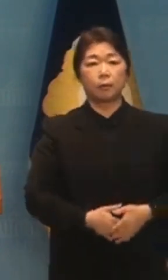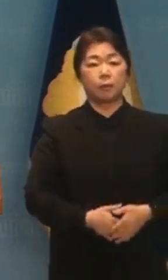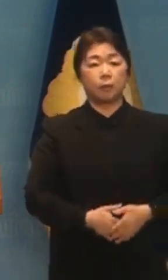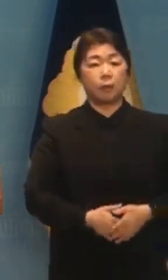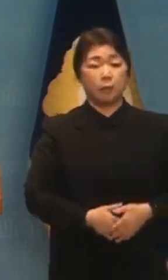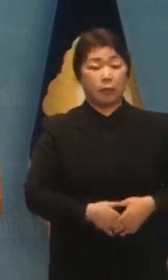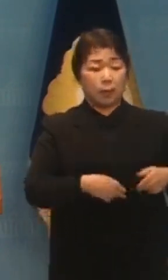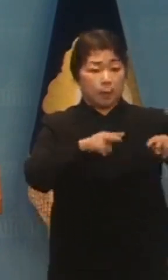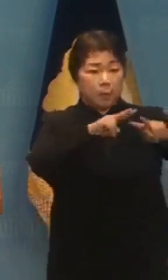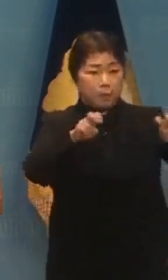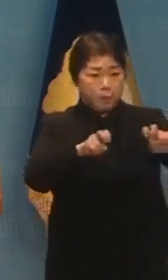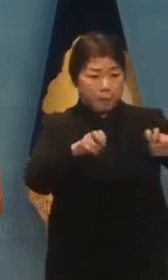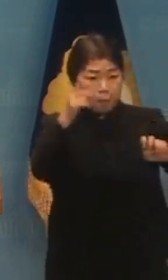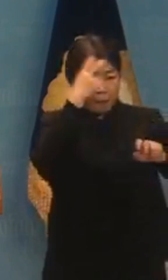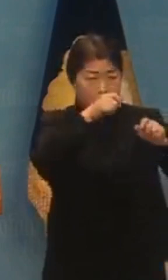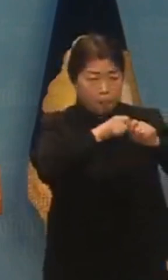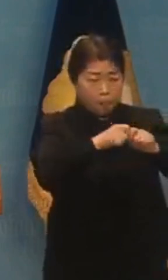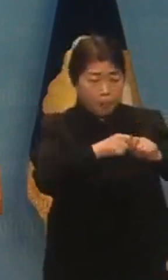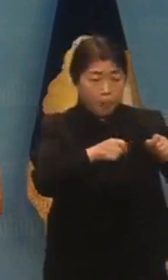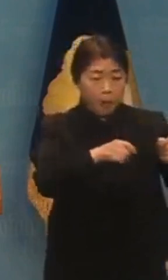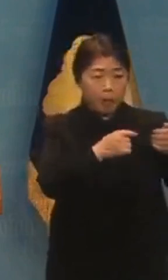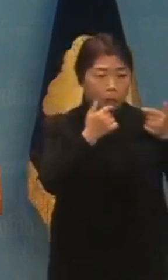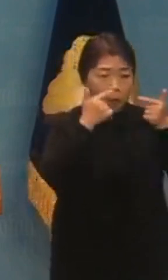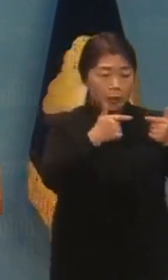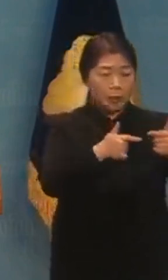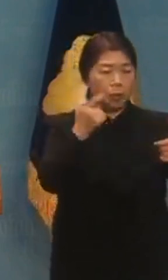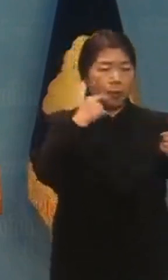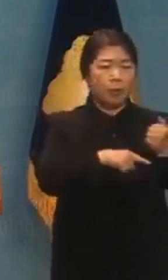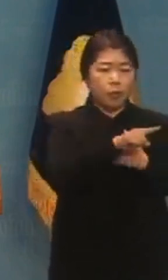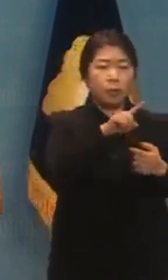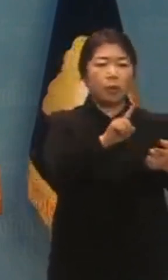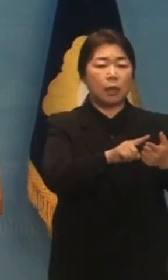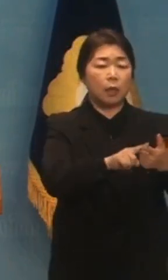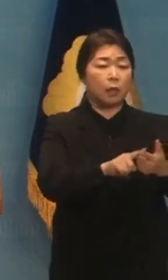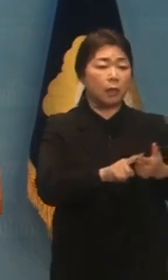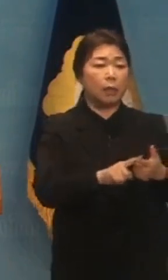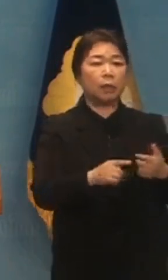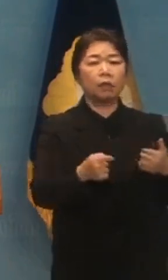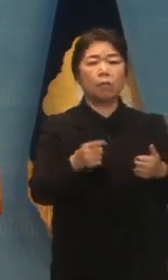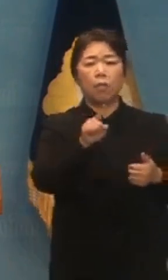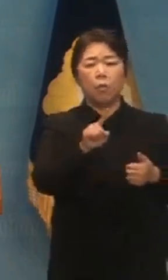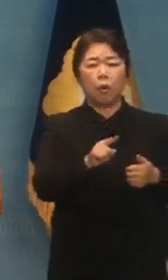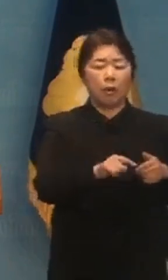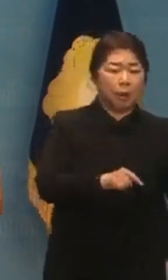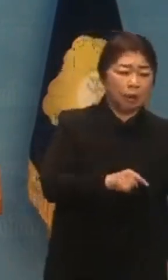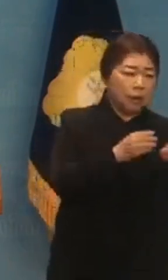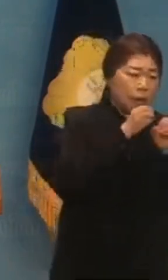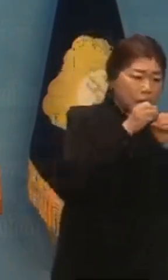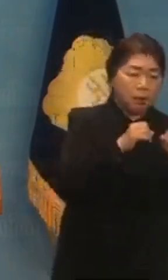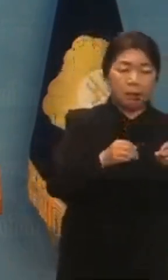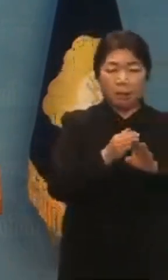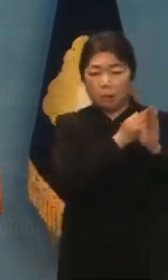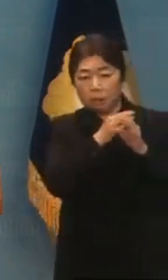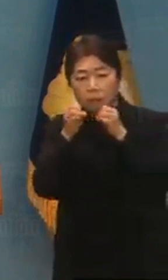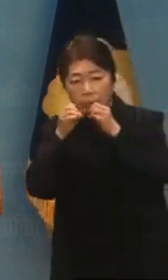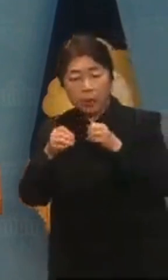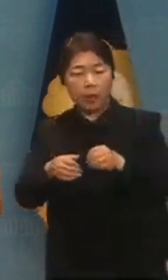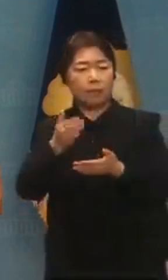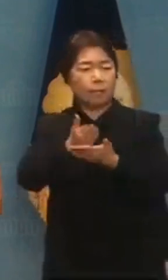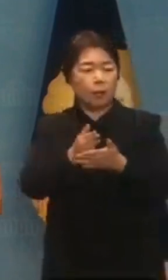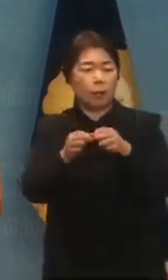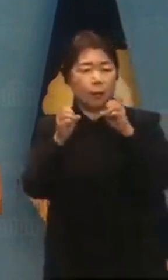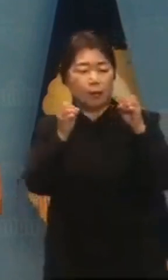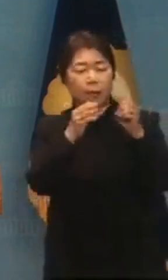진상이 명명백백 밝혀질 때까지 음모론이나 진영에 따른 극단적 추측 등은 없어야